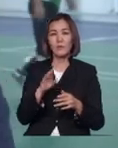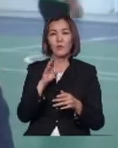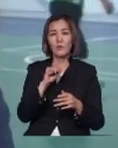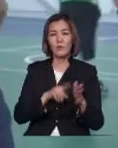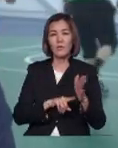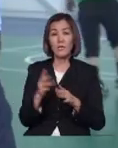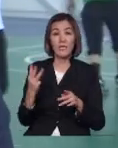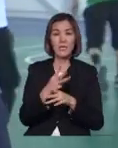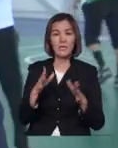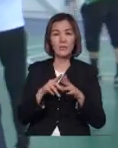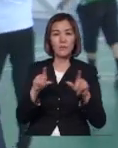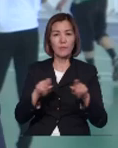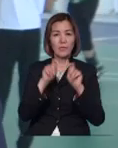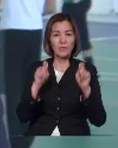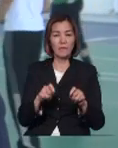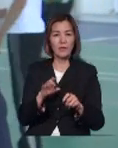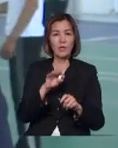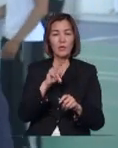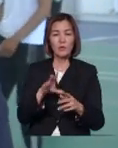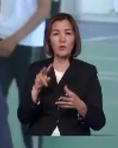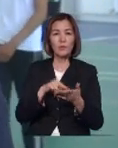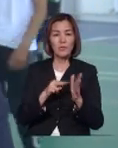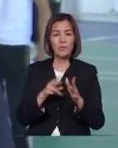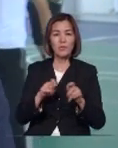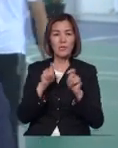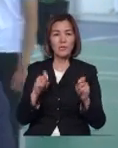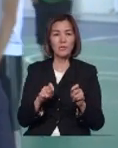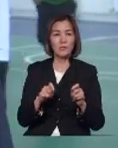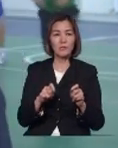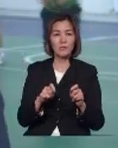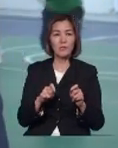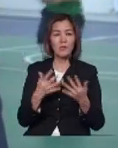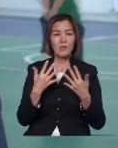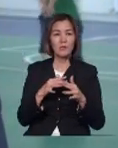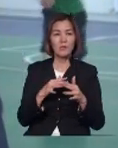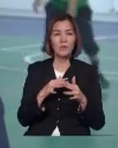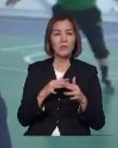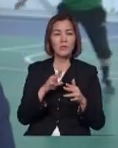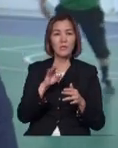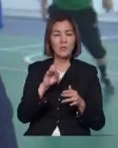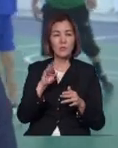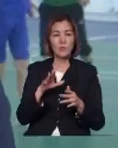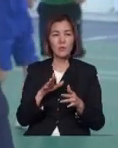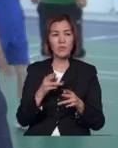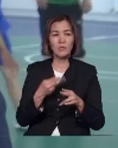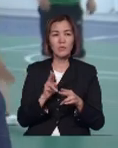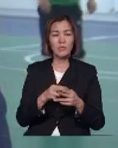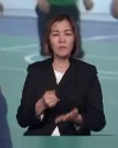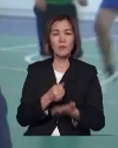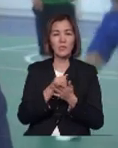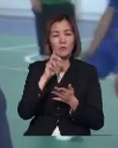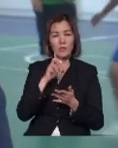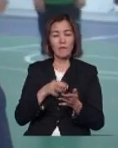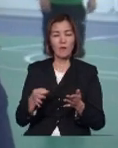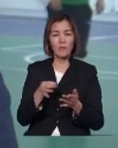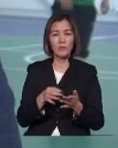это третий по счету объект. Уже в июле мы планируем торжественное открытие спортивного комплекса в Тастубе. Наряду с этим, при поддержке главы